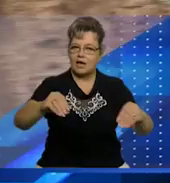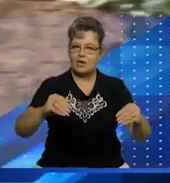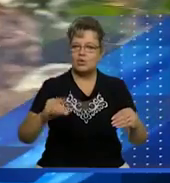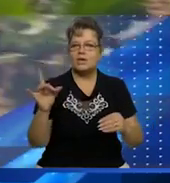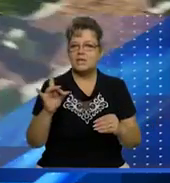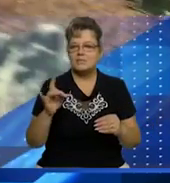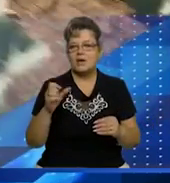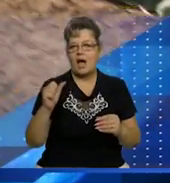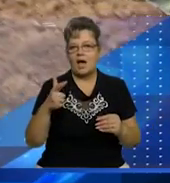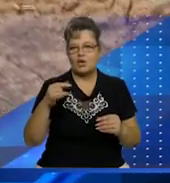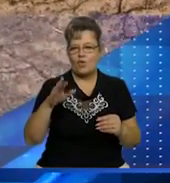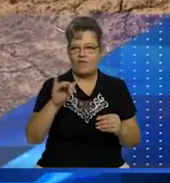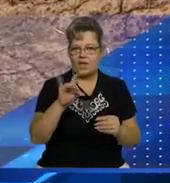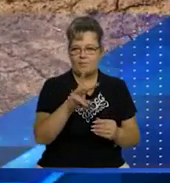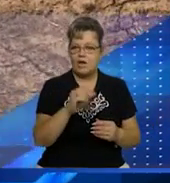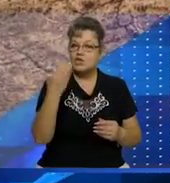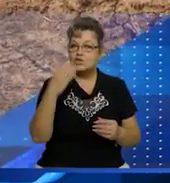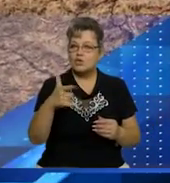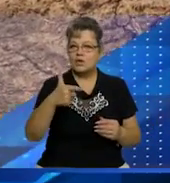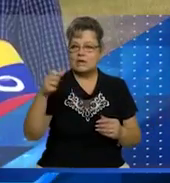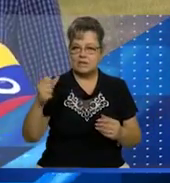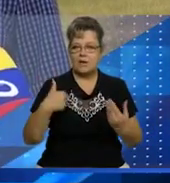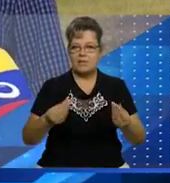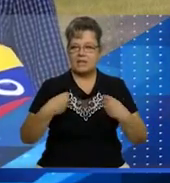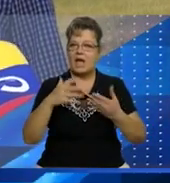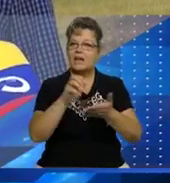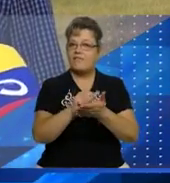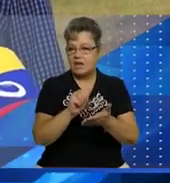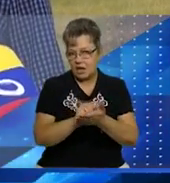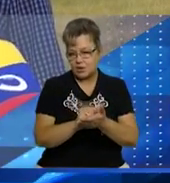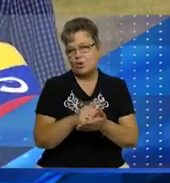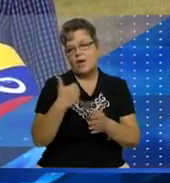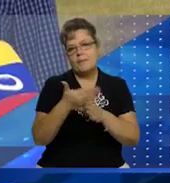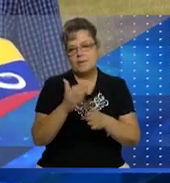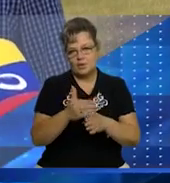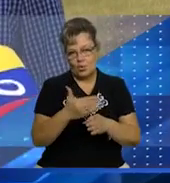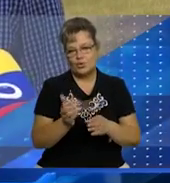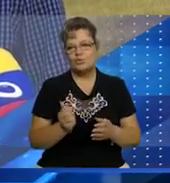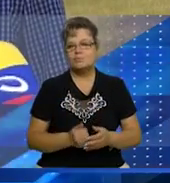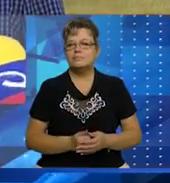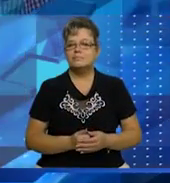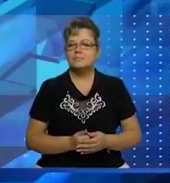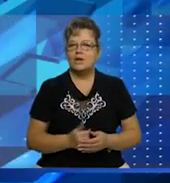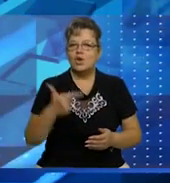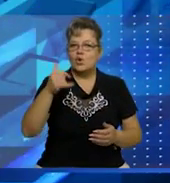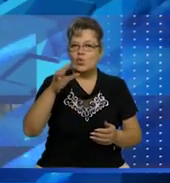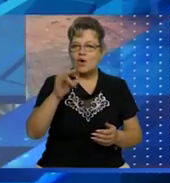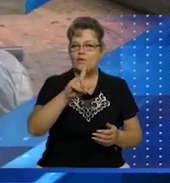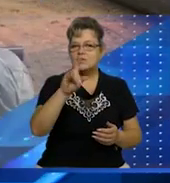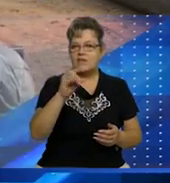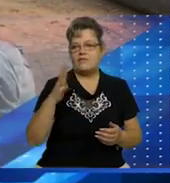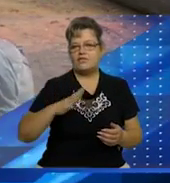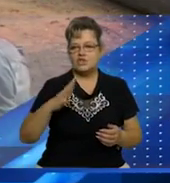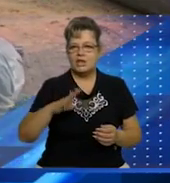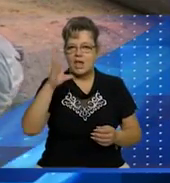Семейный огород размером с агроферму. 100 гектар, короче, мне дали в аренду, короче, и потихоньку. Гуково